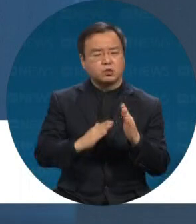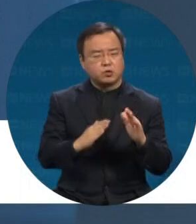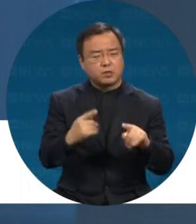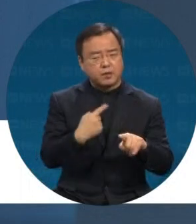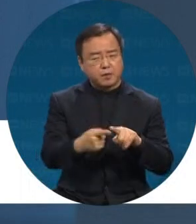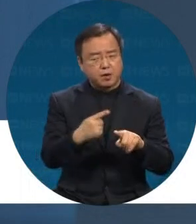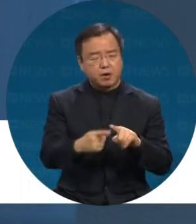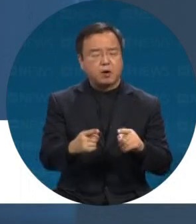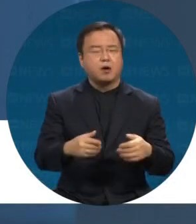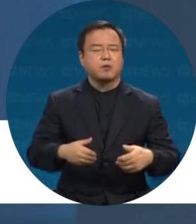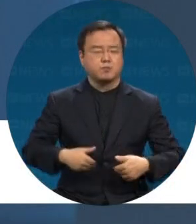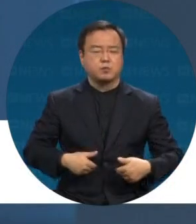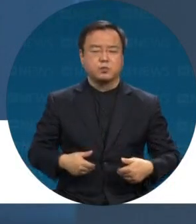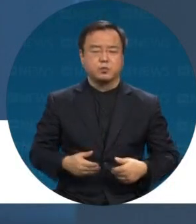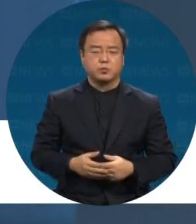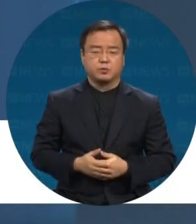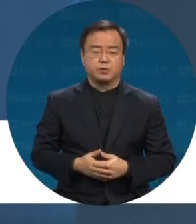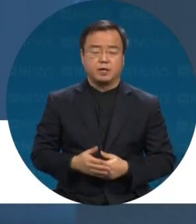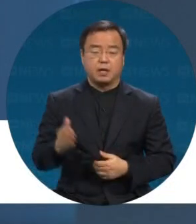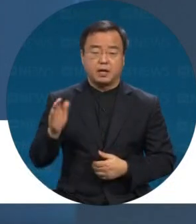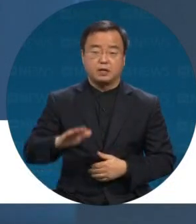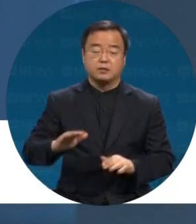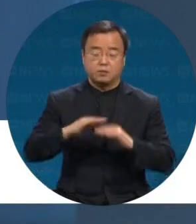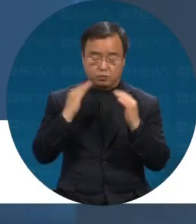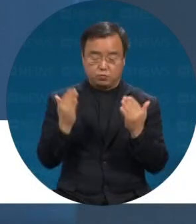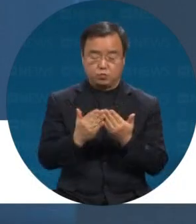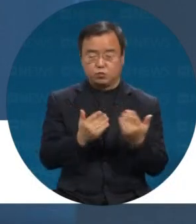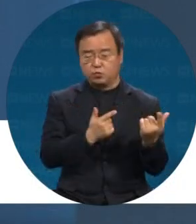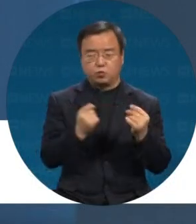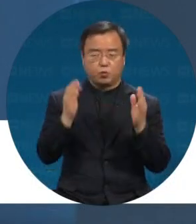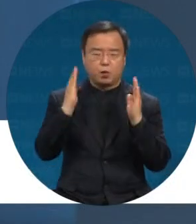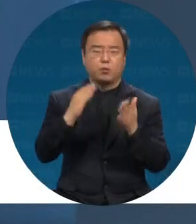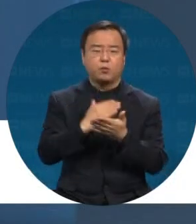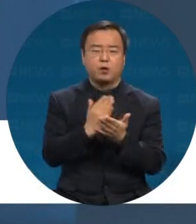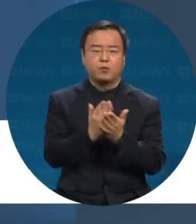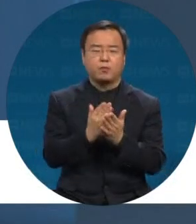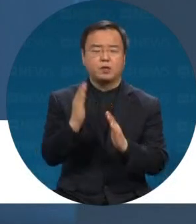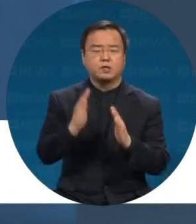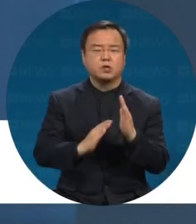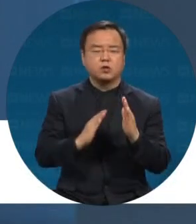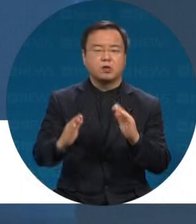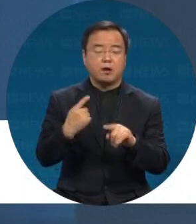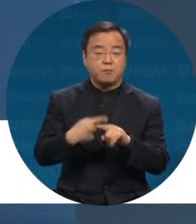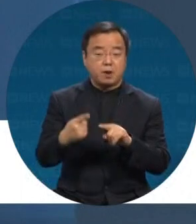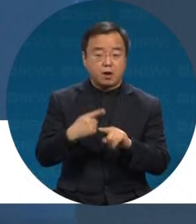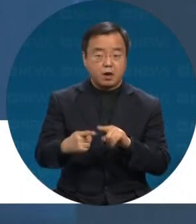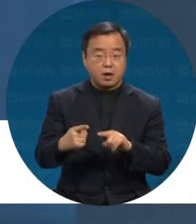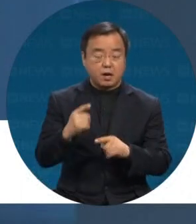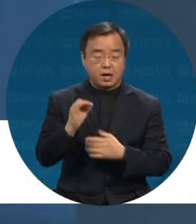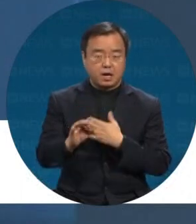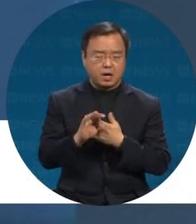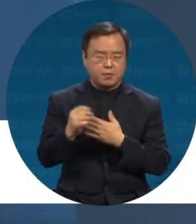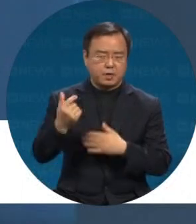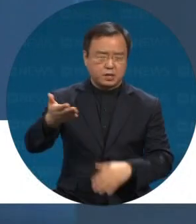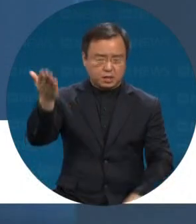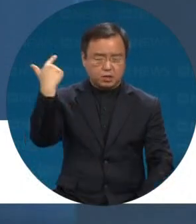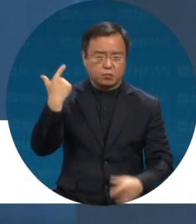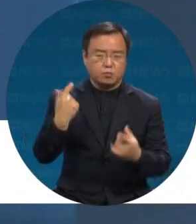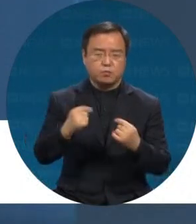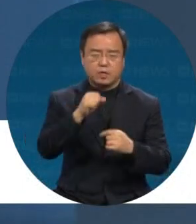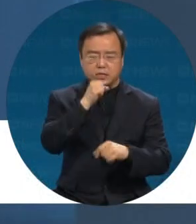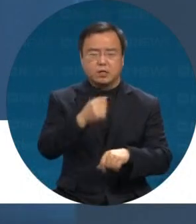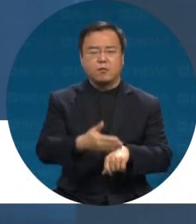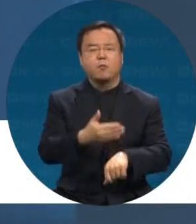필요한 점이 있습니다 그러나 모든 과목을 절대 평가로 했을 경우에는 또 예전처럼 성적